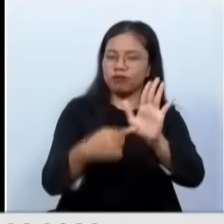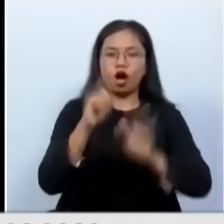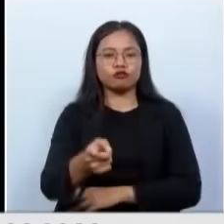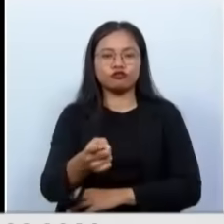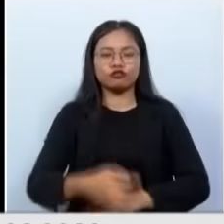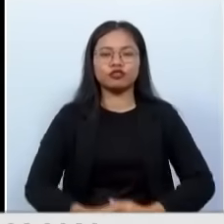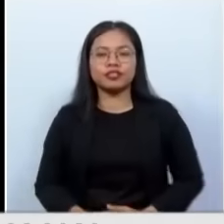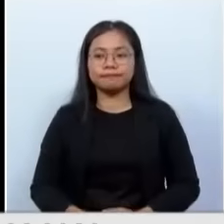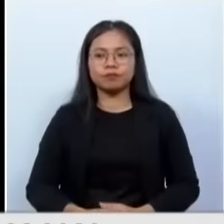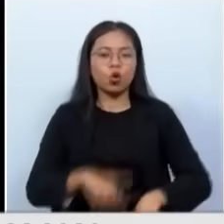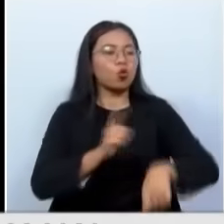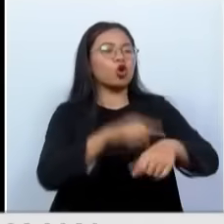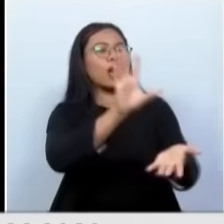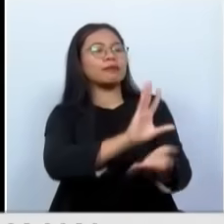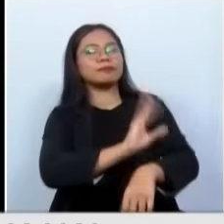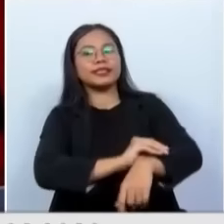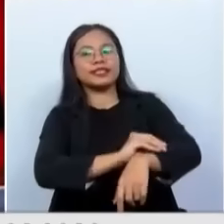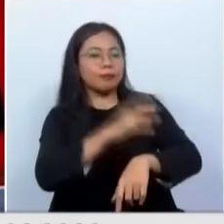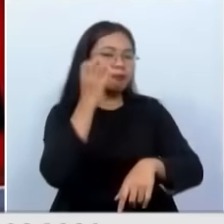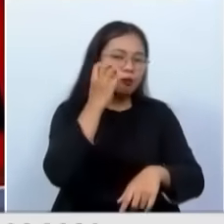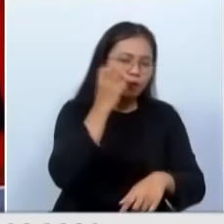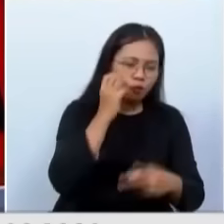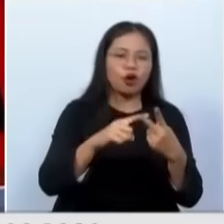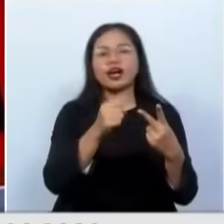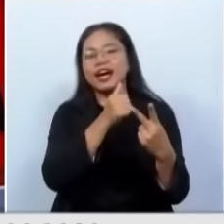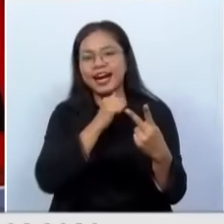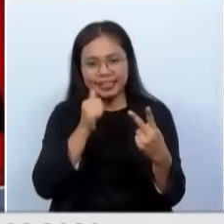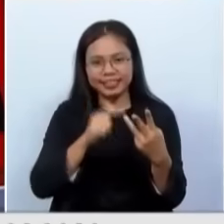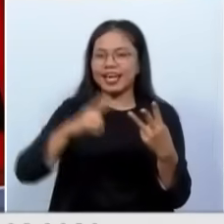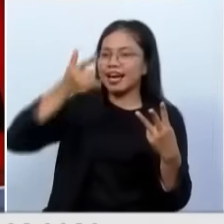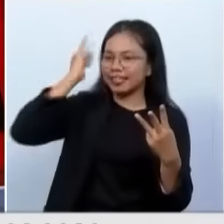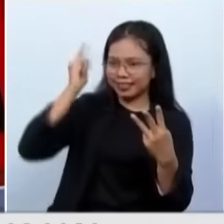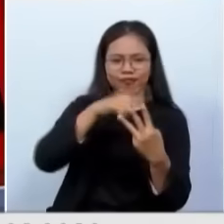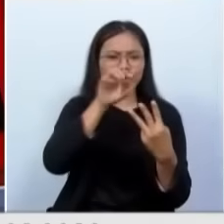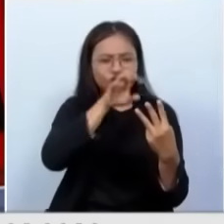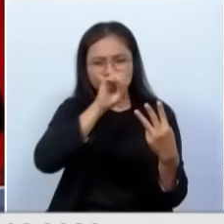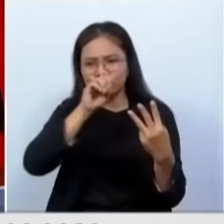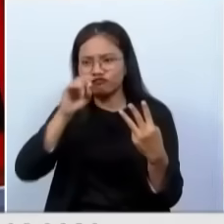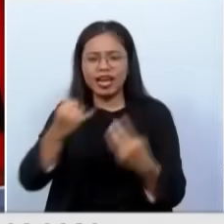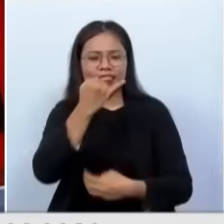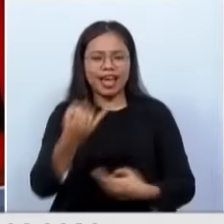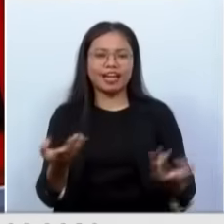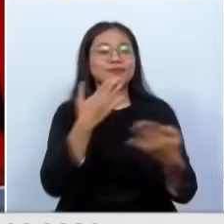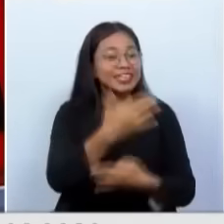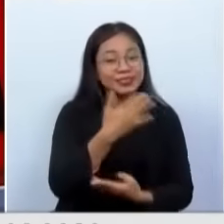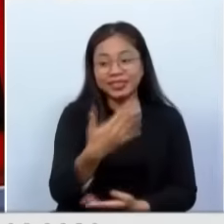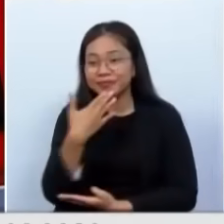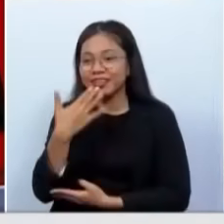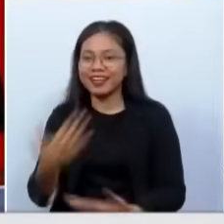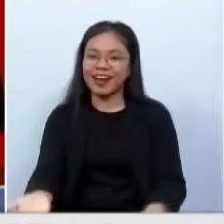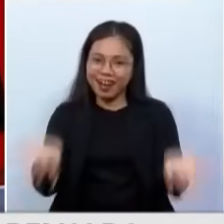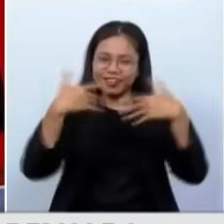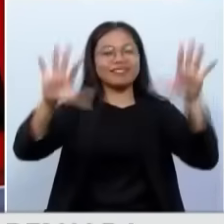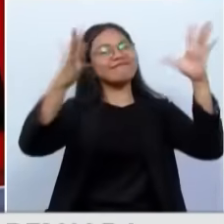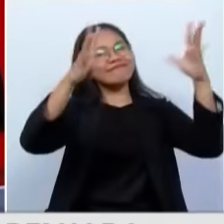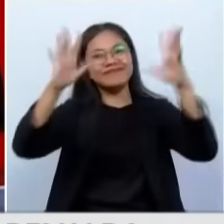Terima kasih Pak Prabowo pak gjar dan sudah memberikaningat atau perataan penutupnya untuk malam hari ini kita berikan apresiasi kepada